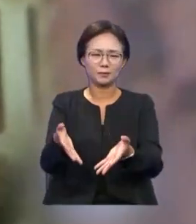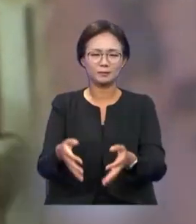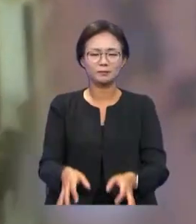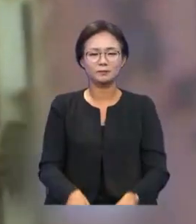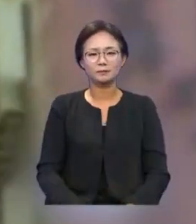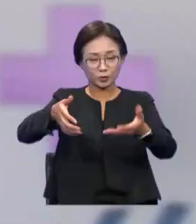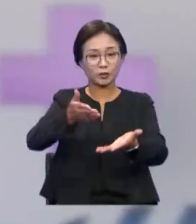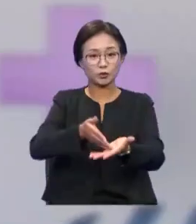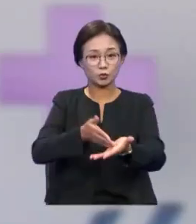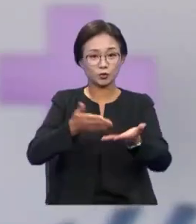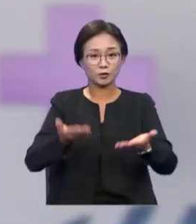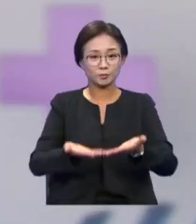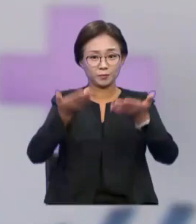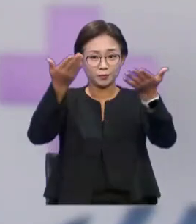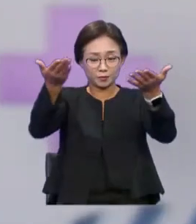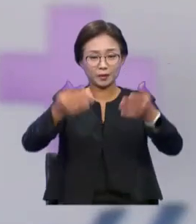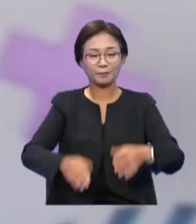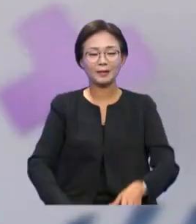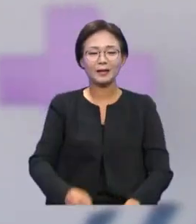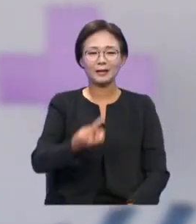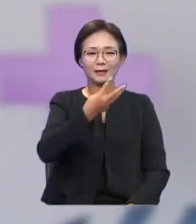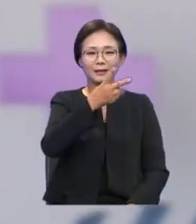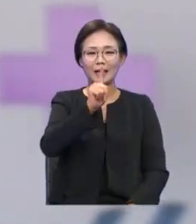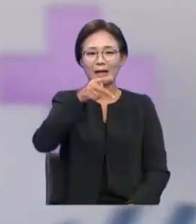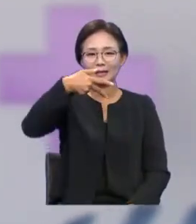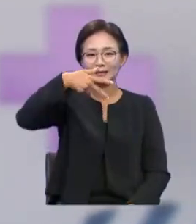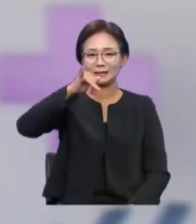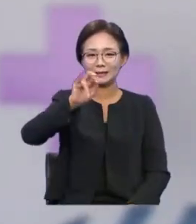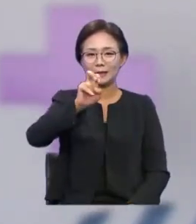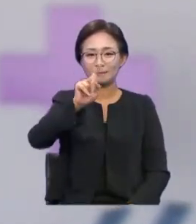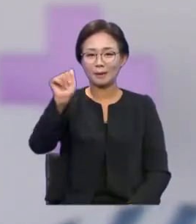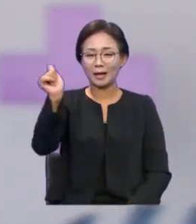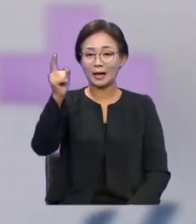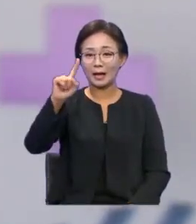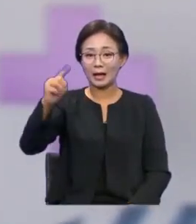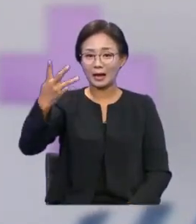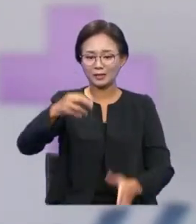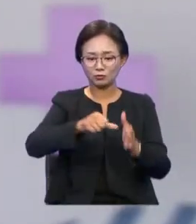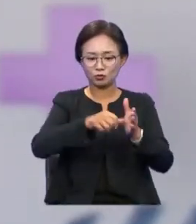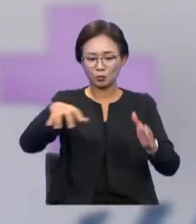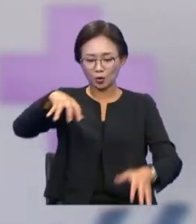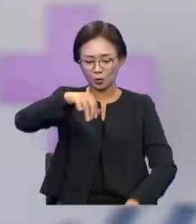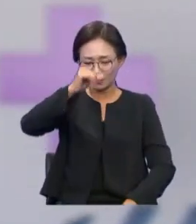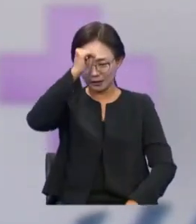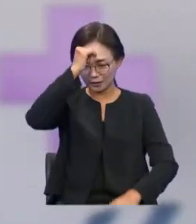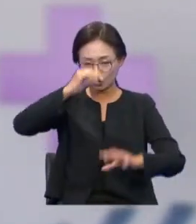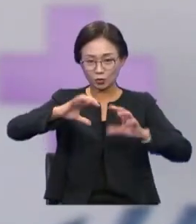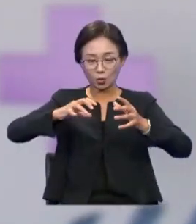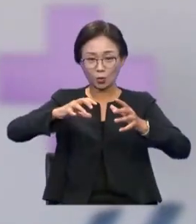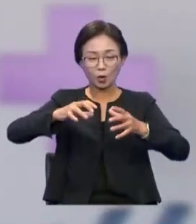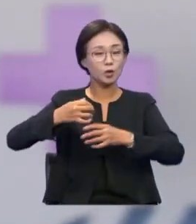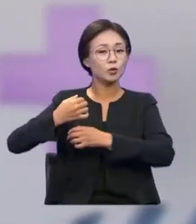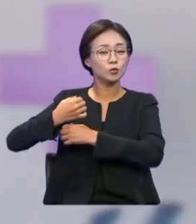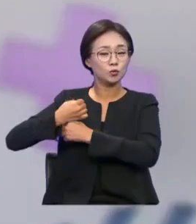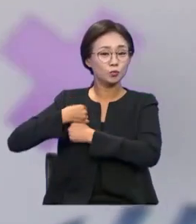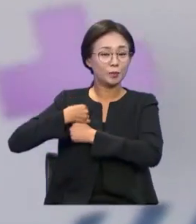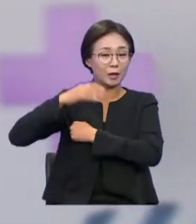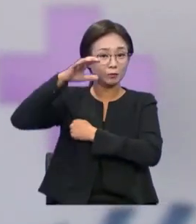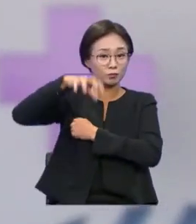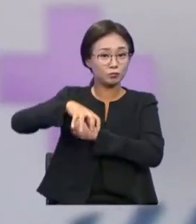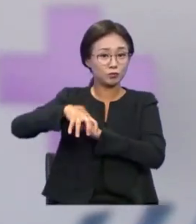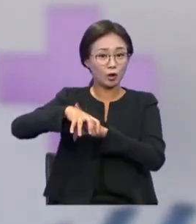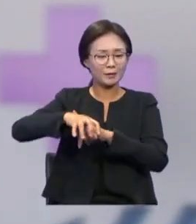하네요. 타지마할로 유명한 인도에 또 다른 랜드마크가 들어섰습니다. 미 국방부 건물이죠. 펜타곤을